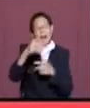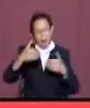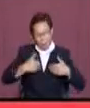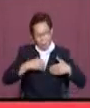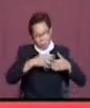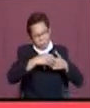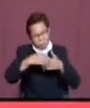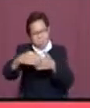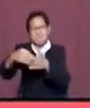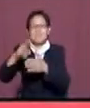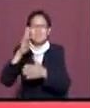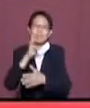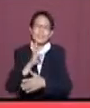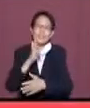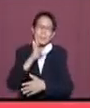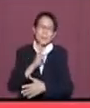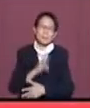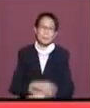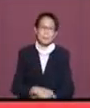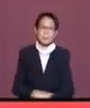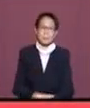diterajui wanita.